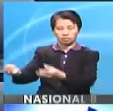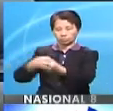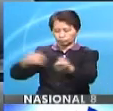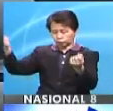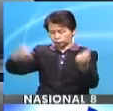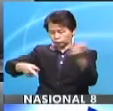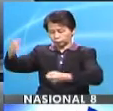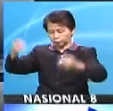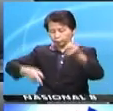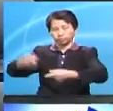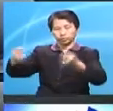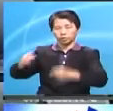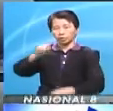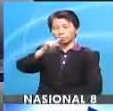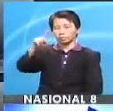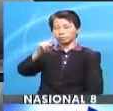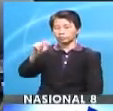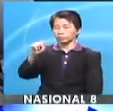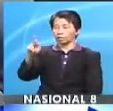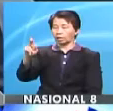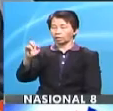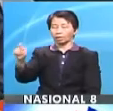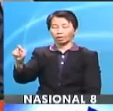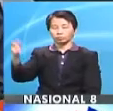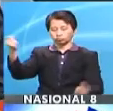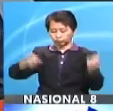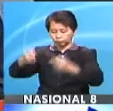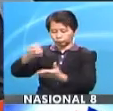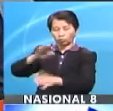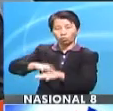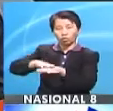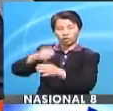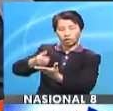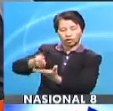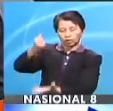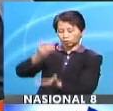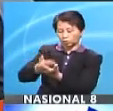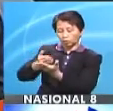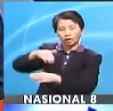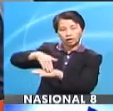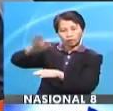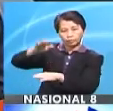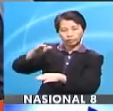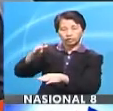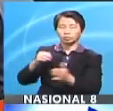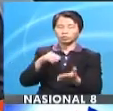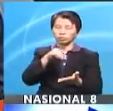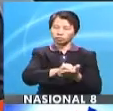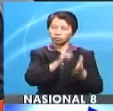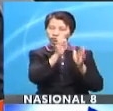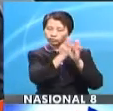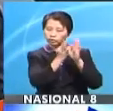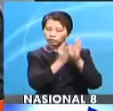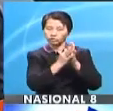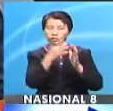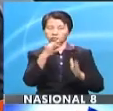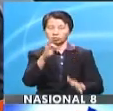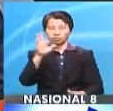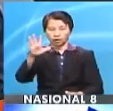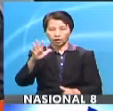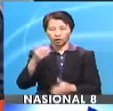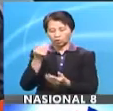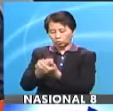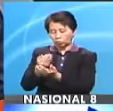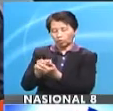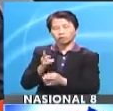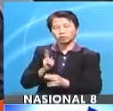zakat setelah menumpukan ini pun juga berdasarkan kepada fatwa yang telah dikeluarkan pada tahun 1995 iaitu Wang yang